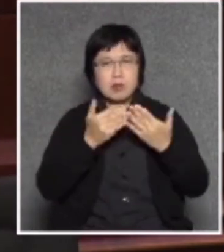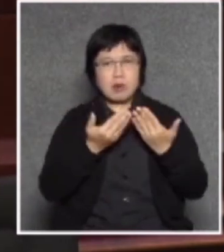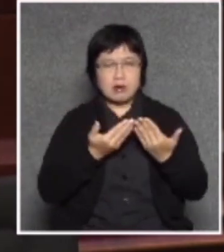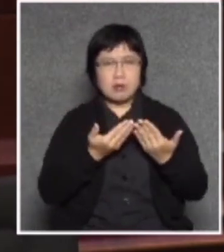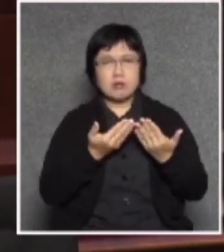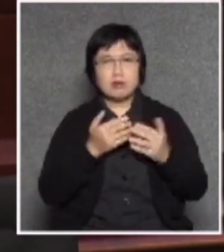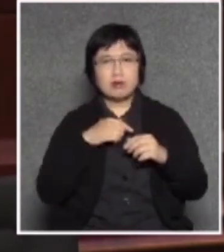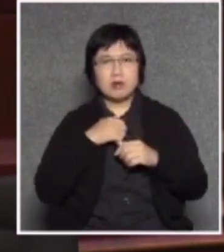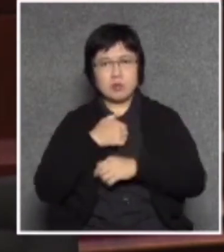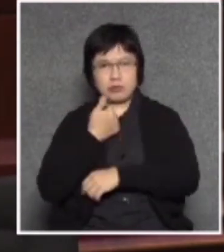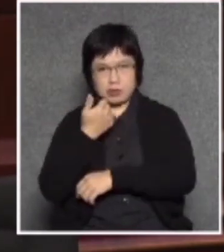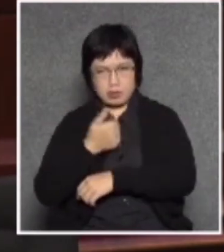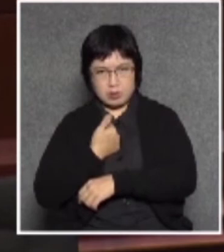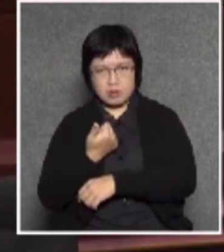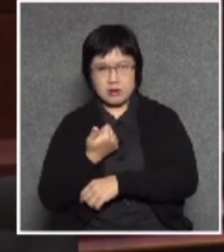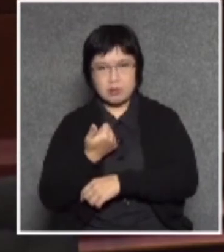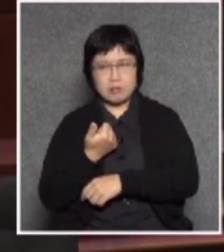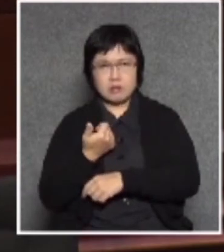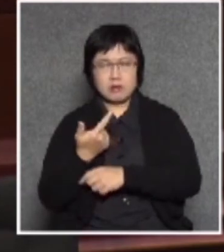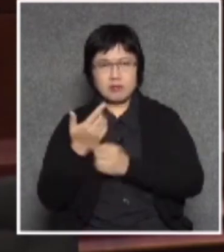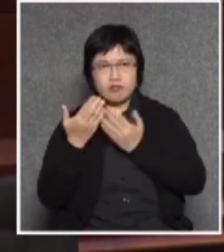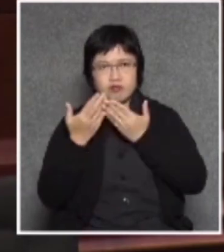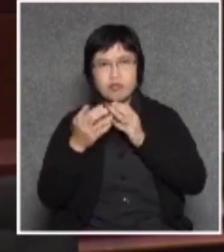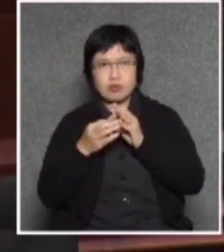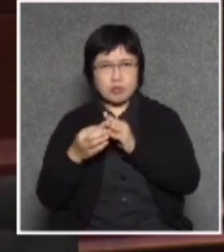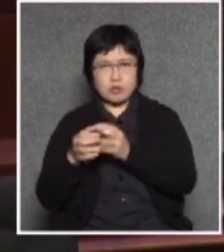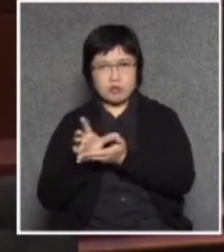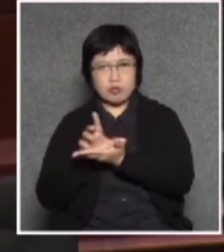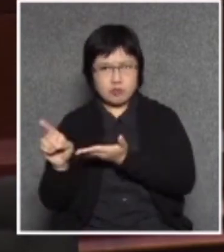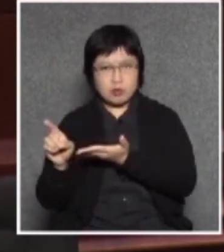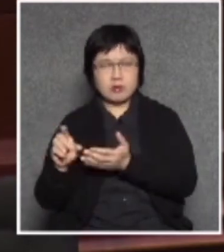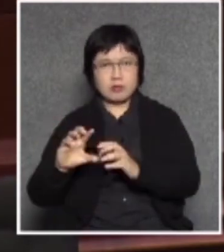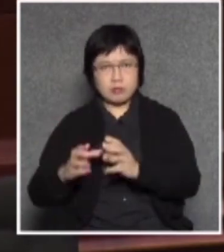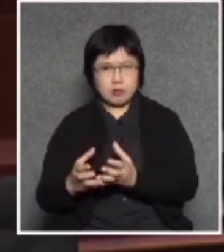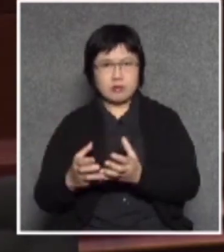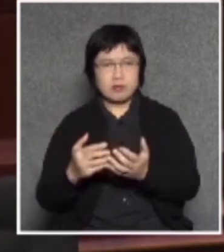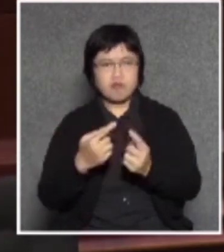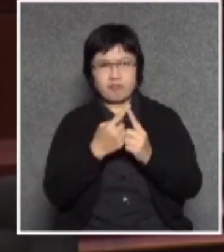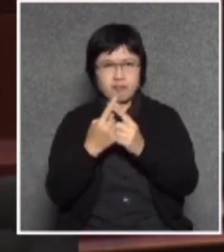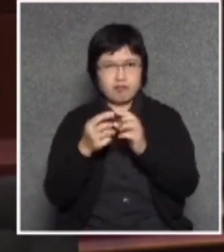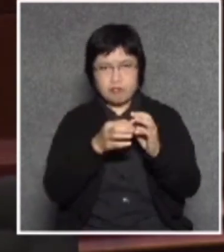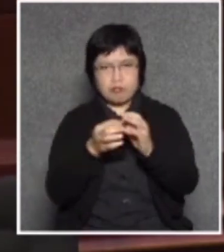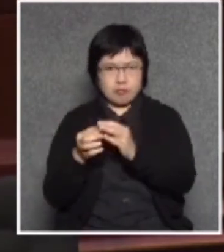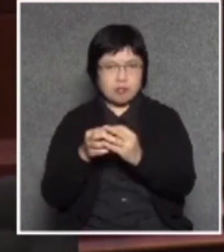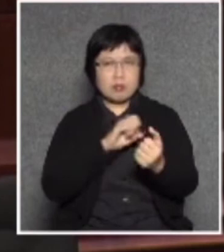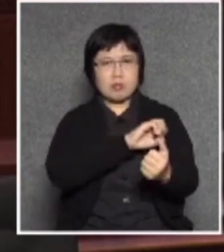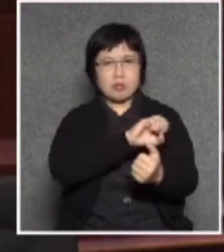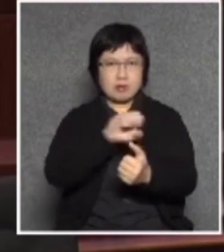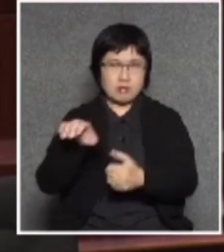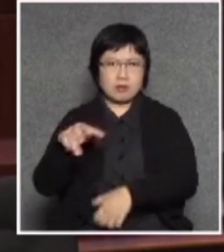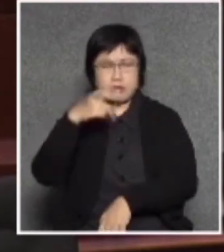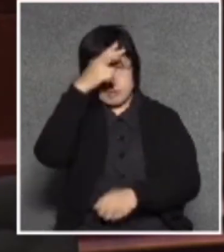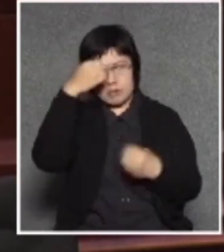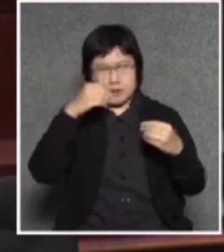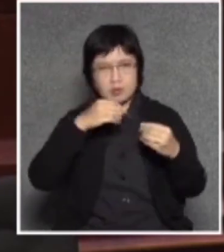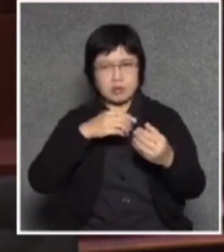有關學科的專業團體和各持份者作出諮詢的。教育局將會仔細